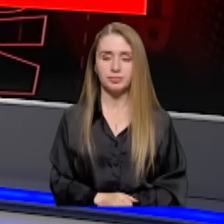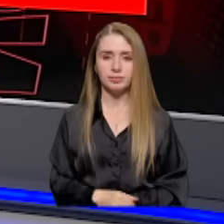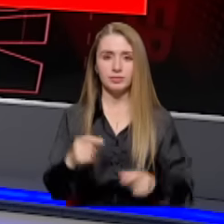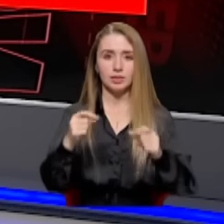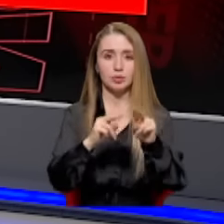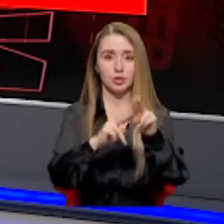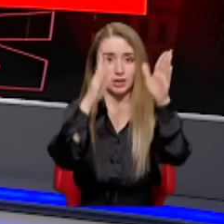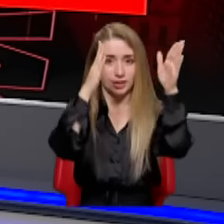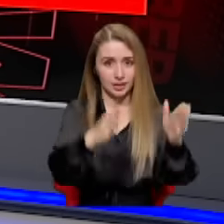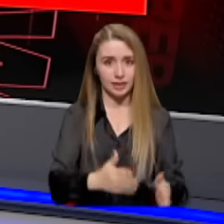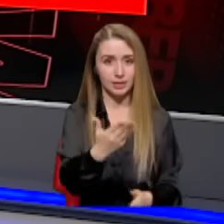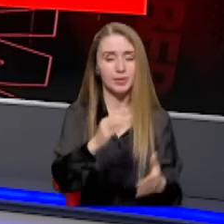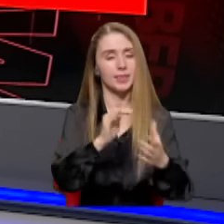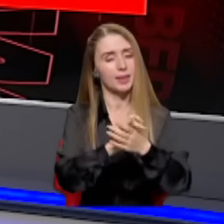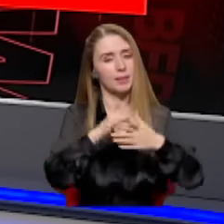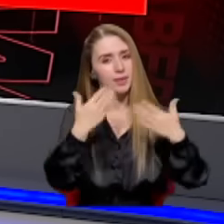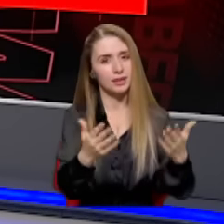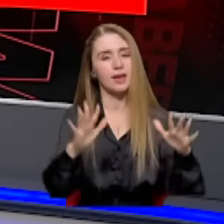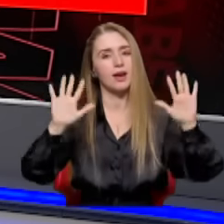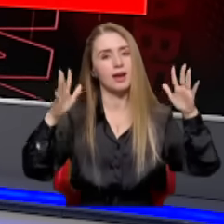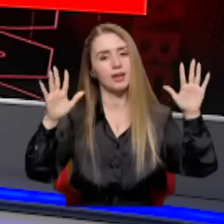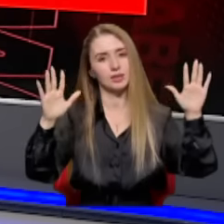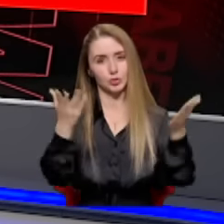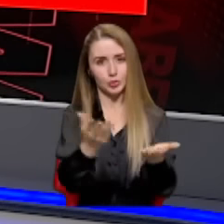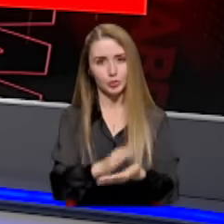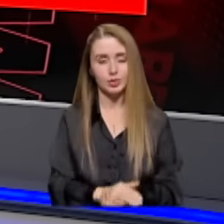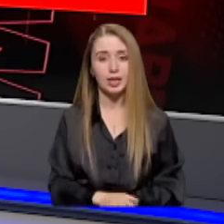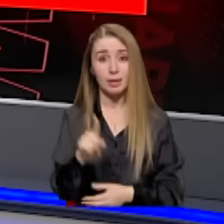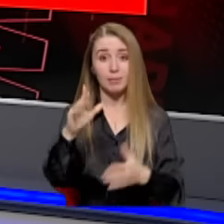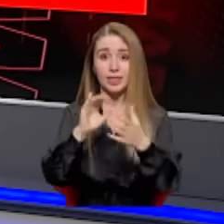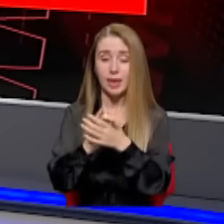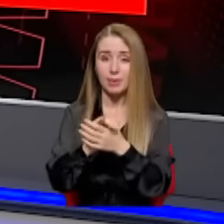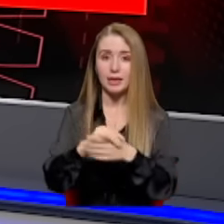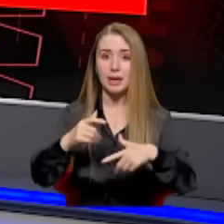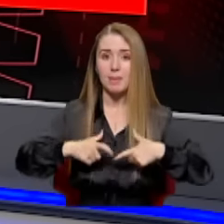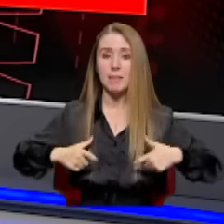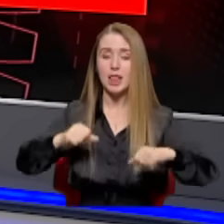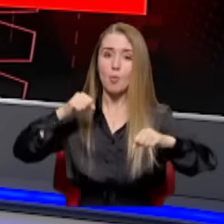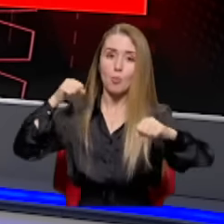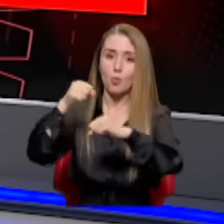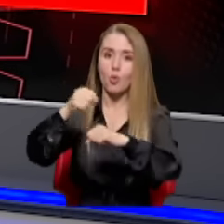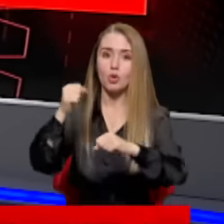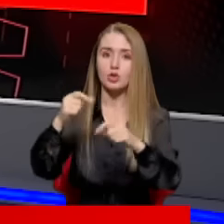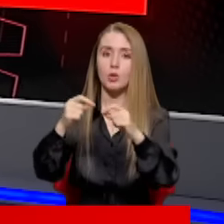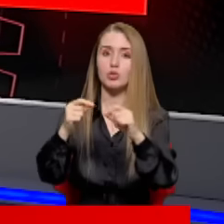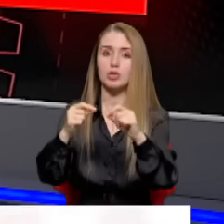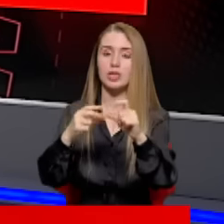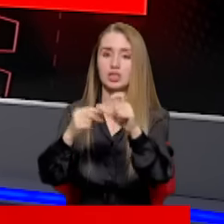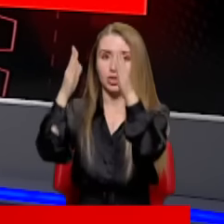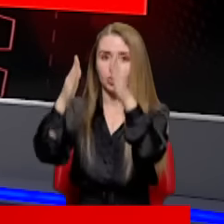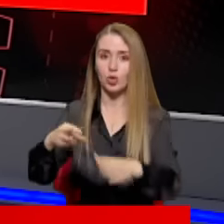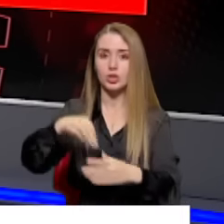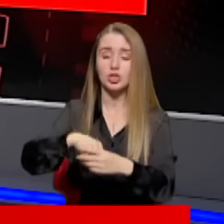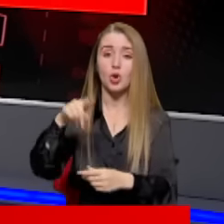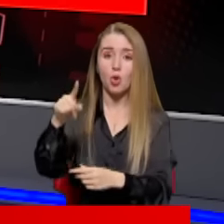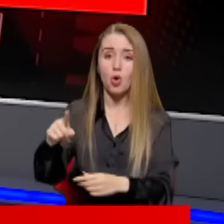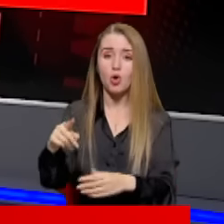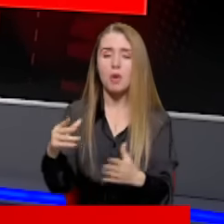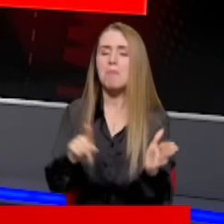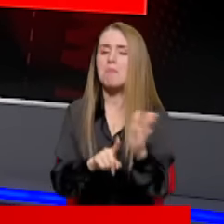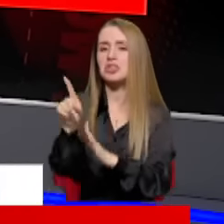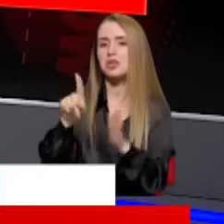Büşra Kayadibi, tebrikler, alkışlıyoruz. Bir tebrik de milli boksör Buse Naz Çakıroğlu'na, çünkü o tarih